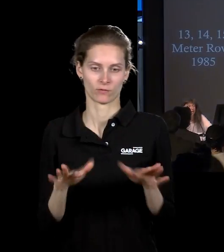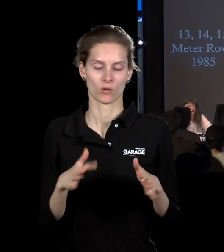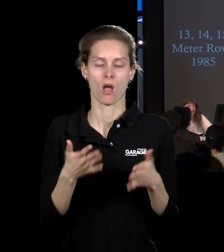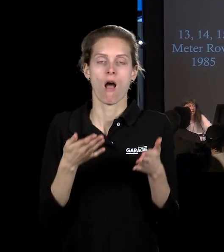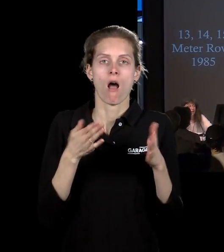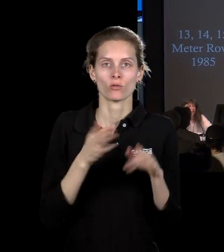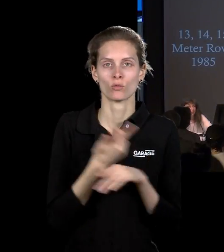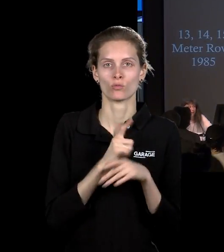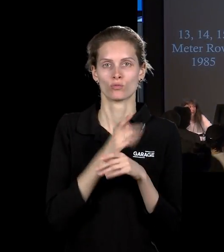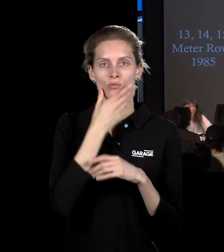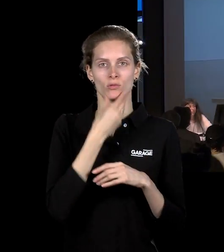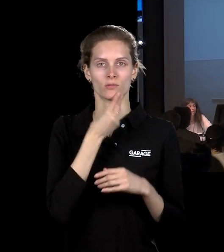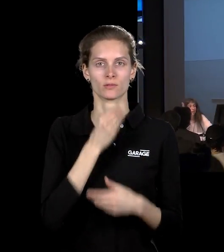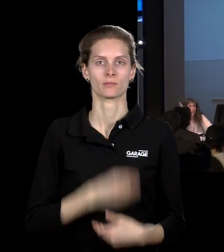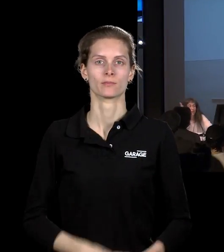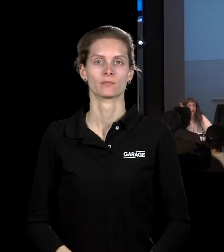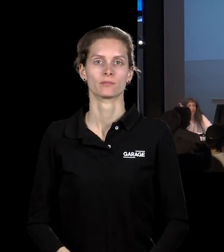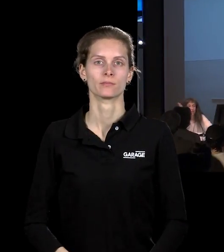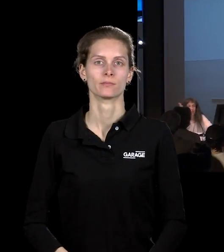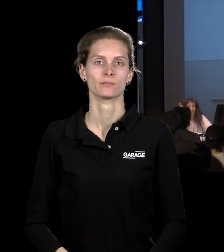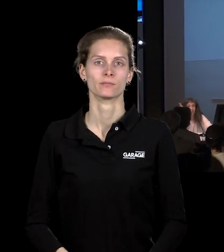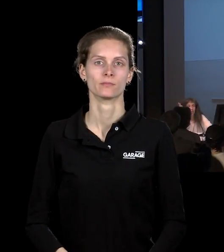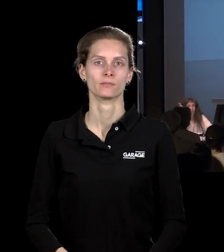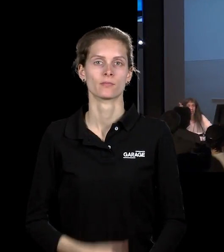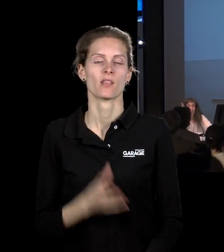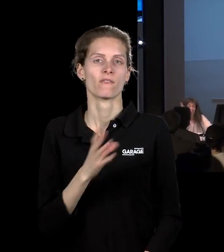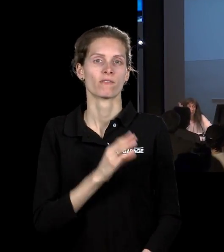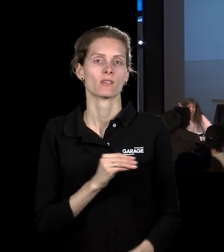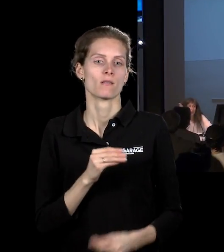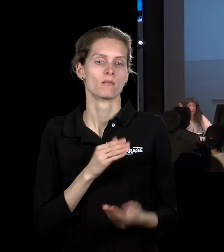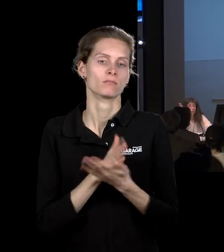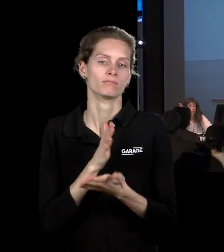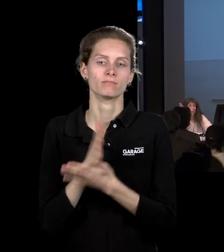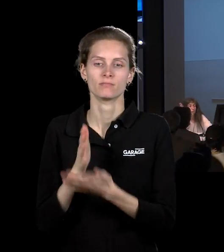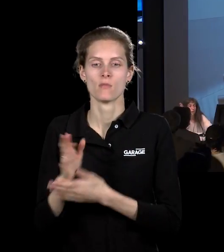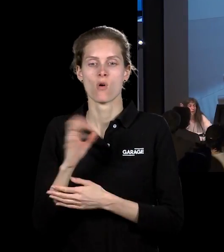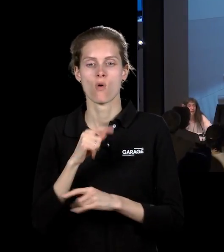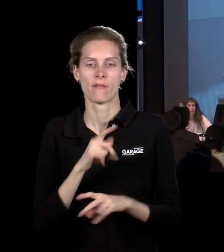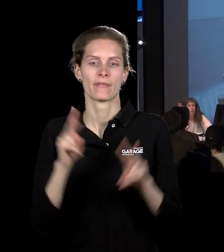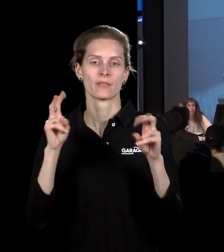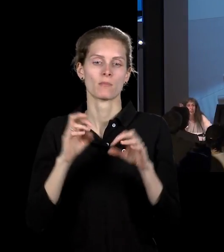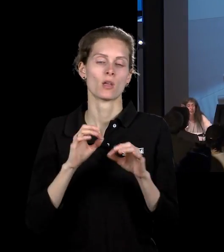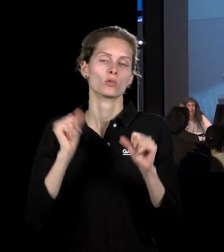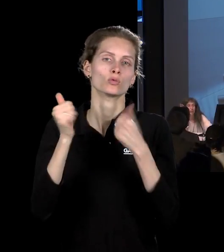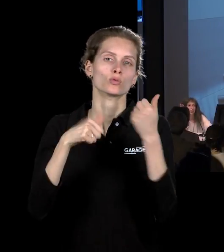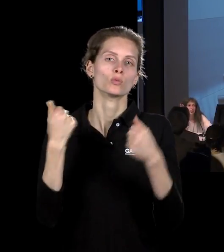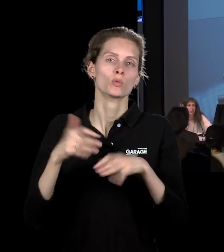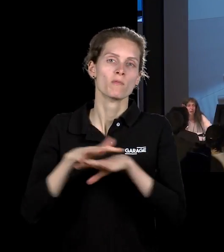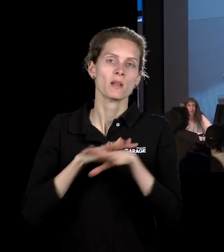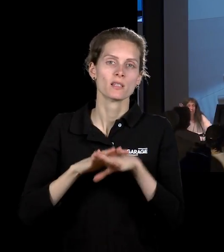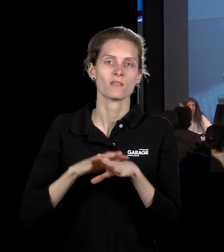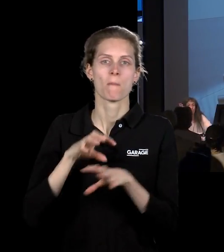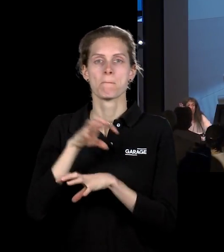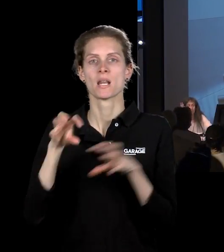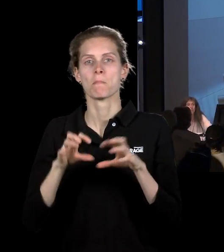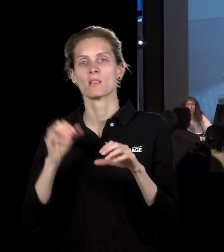красивой. И вот все вариации на эту тему, скульптуры в пространстве, предметы в пространстве,